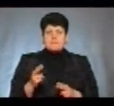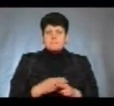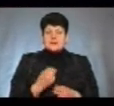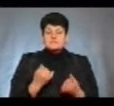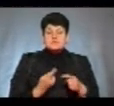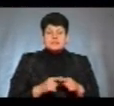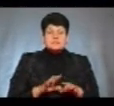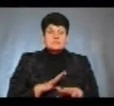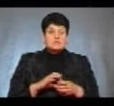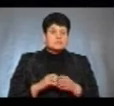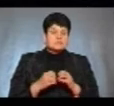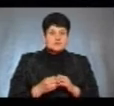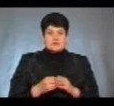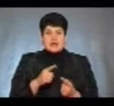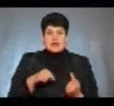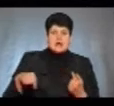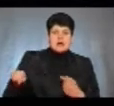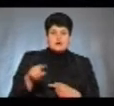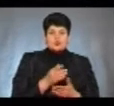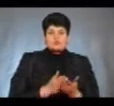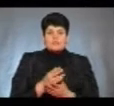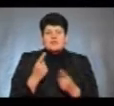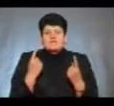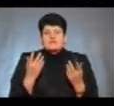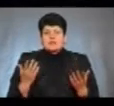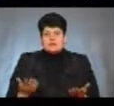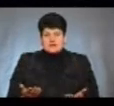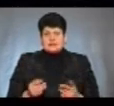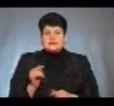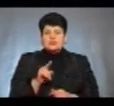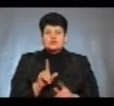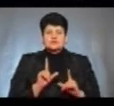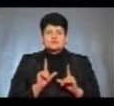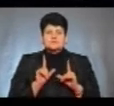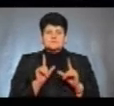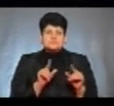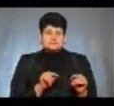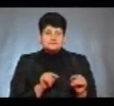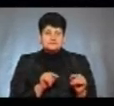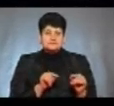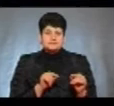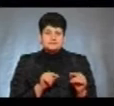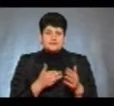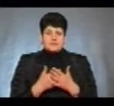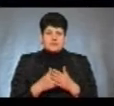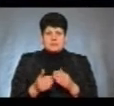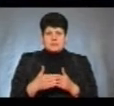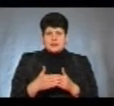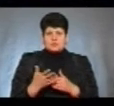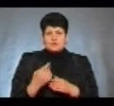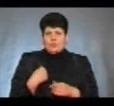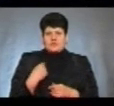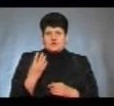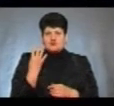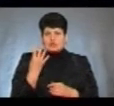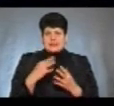взагалі була катастрофа. Радіус обслуговування надзвичайно дуже великий. Для того, щоб добратися до найближчого, наприклад, у мене 4